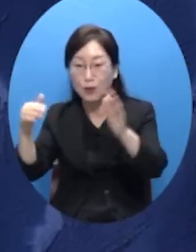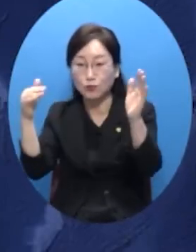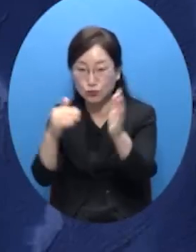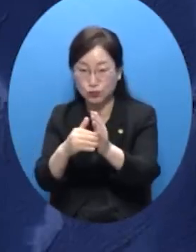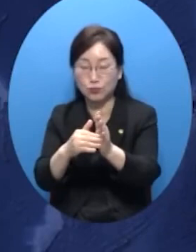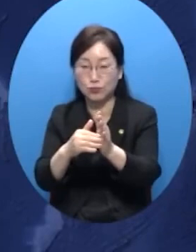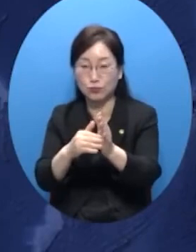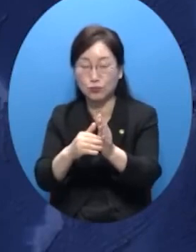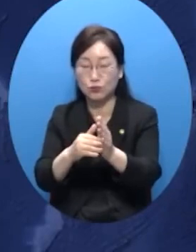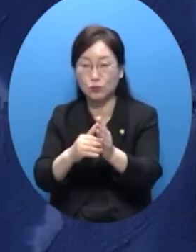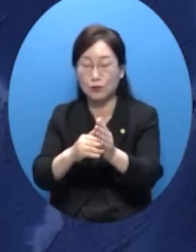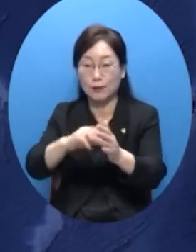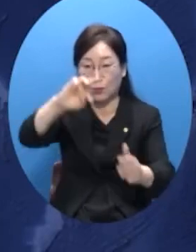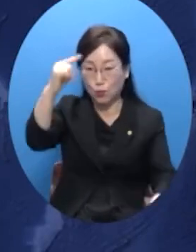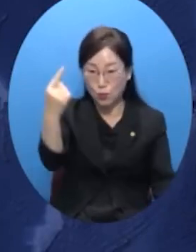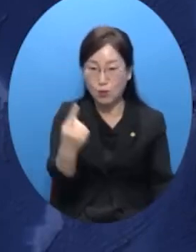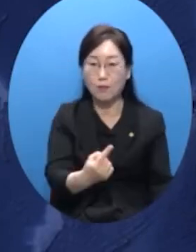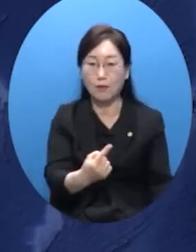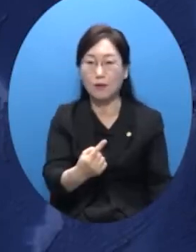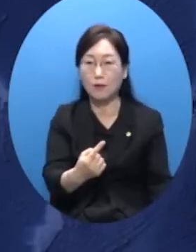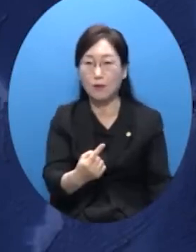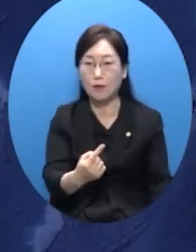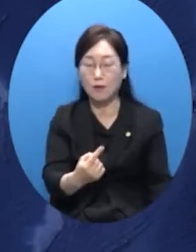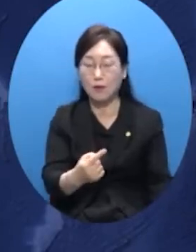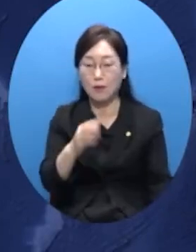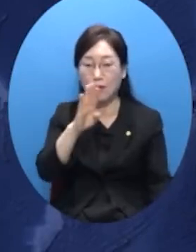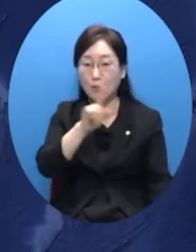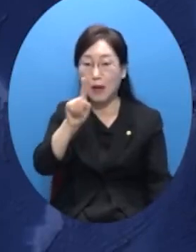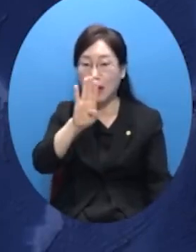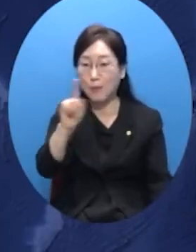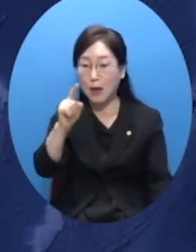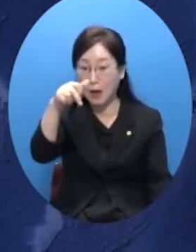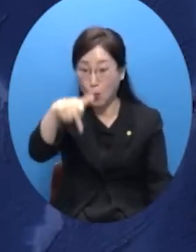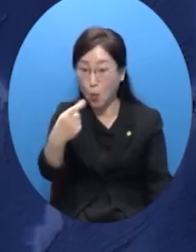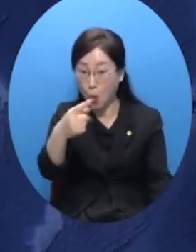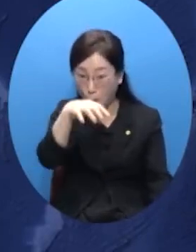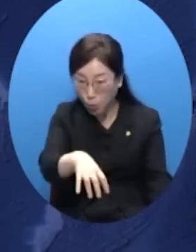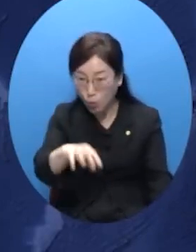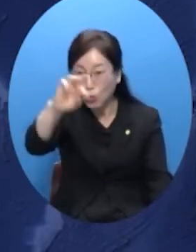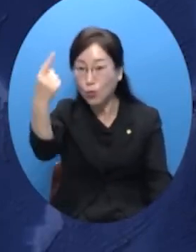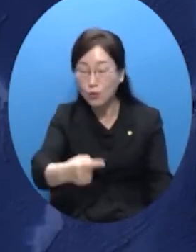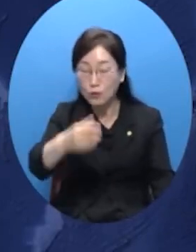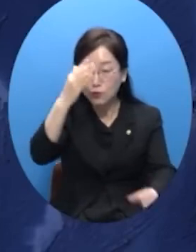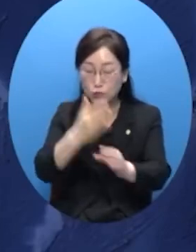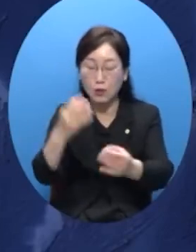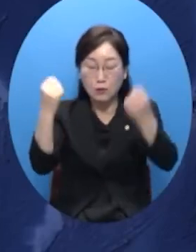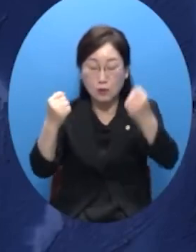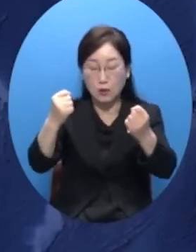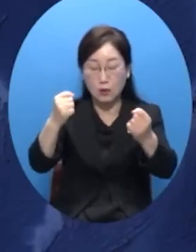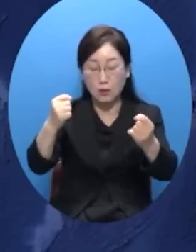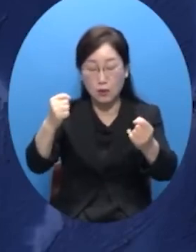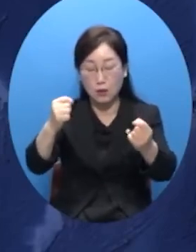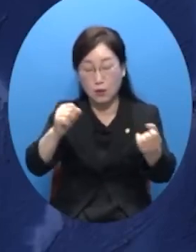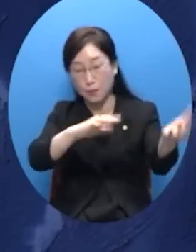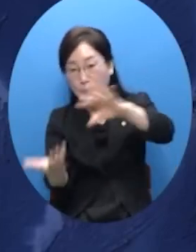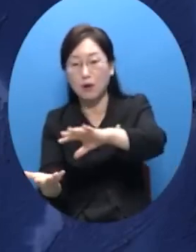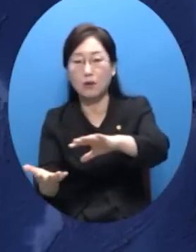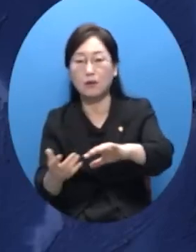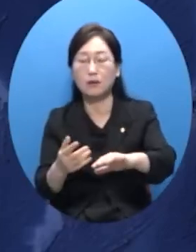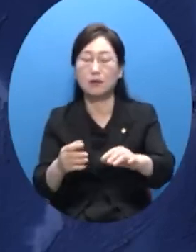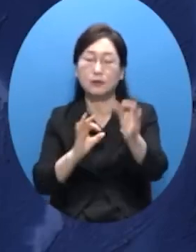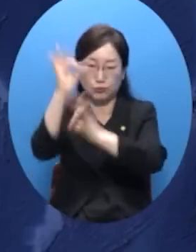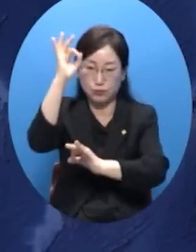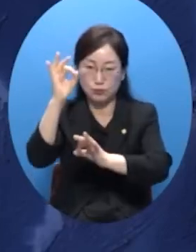마치고 다시 그가 돌아 사역하는 바마크로 돌아오는 중에 차가 전복하는 사고를 맞습니다.